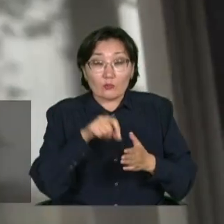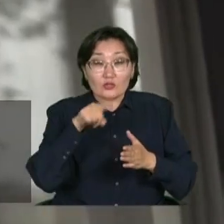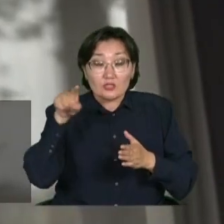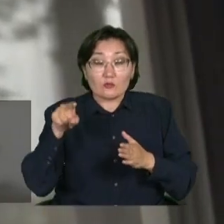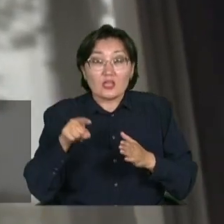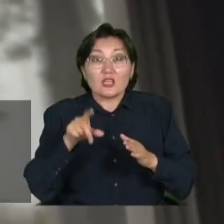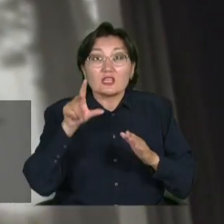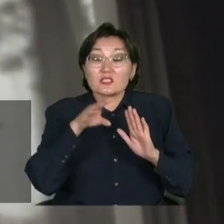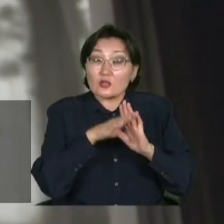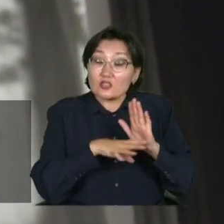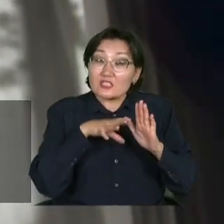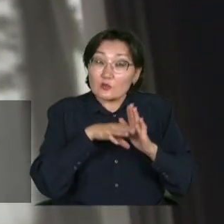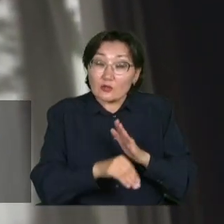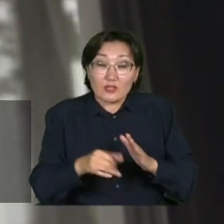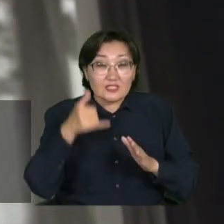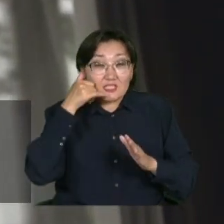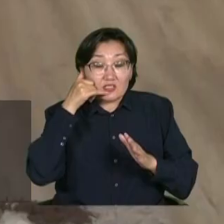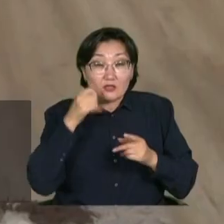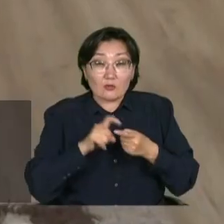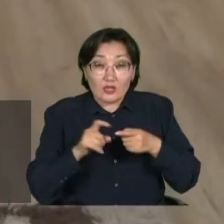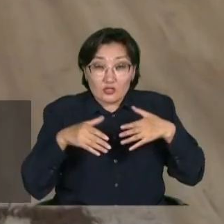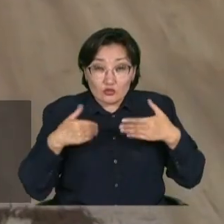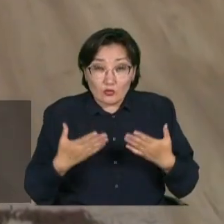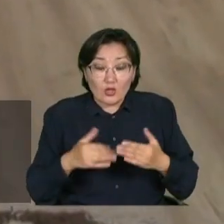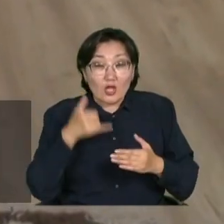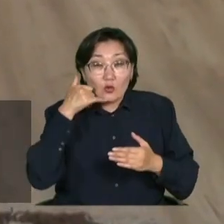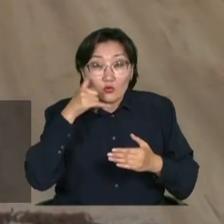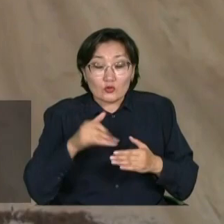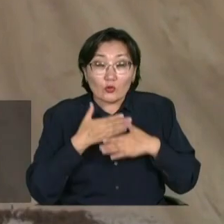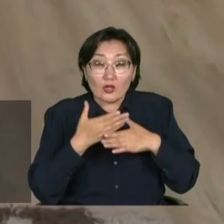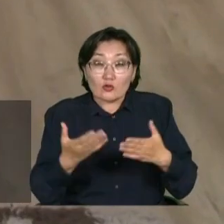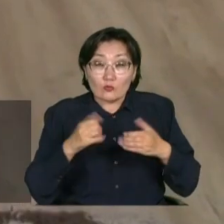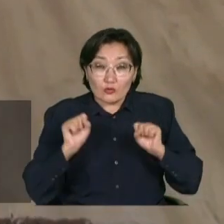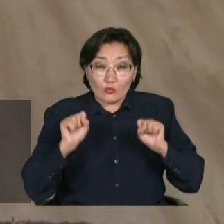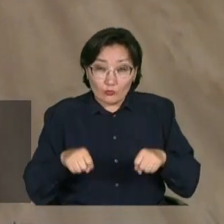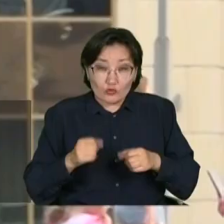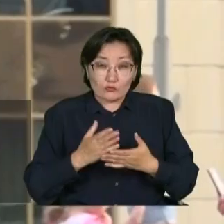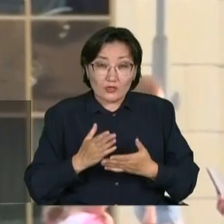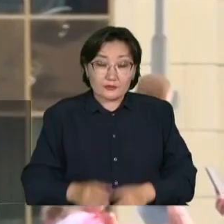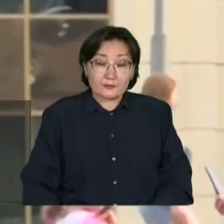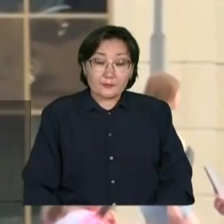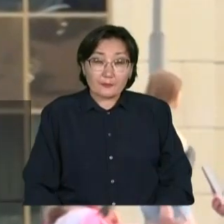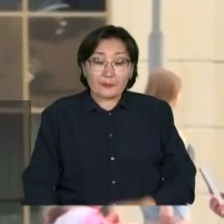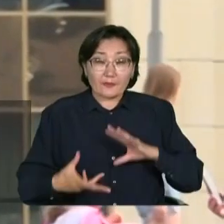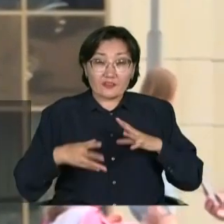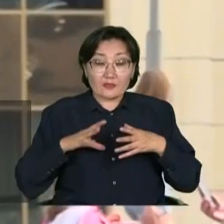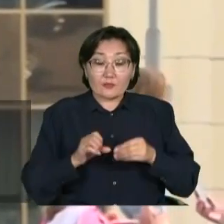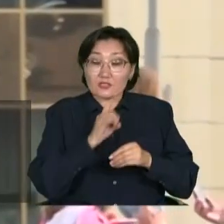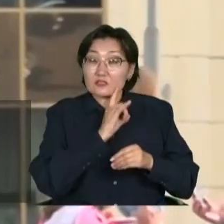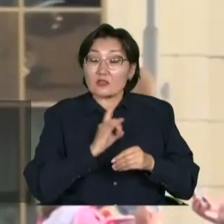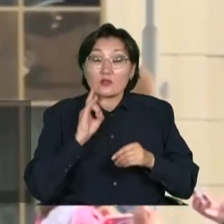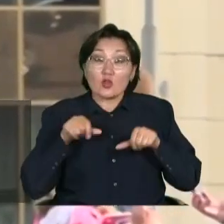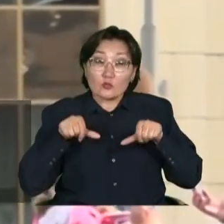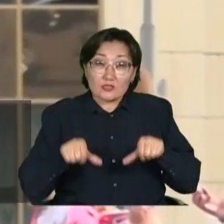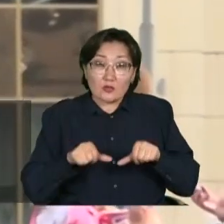қатарына енгізілген, яғни мобильді байланыс жоқ жерде де қоңырау шалып көмек алуына мүмкіндік бар. Жалпы әйел адам